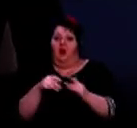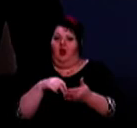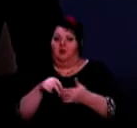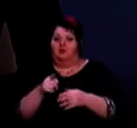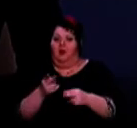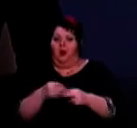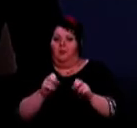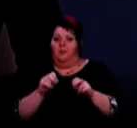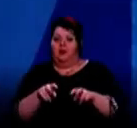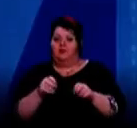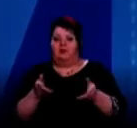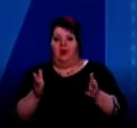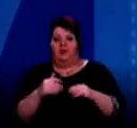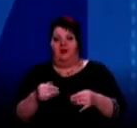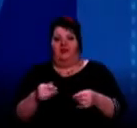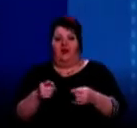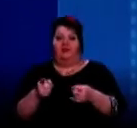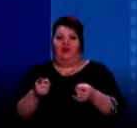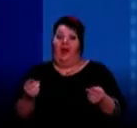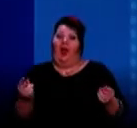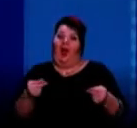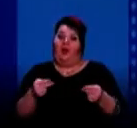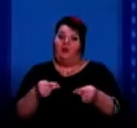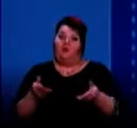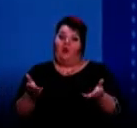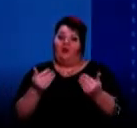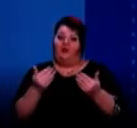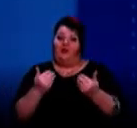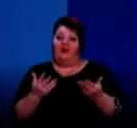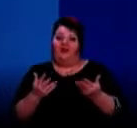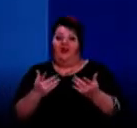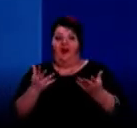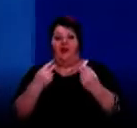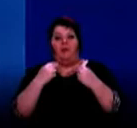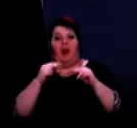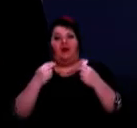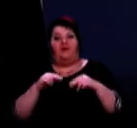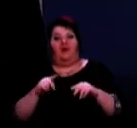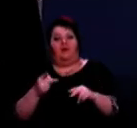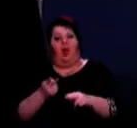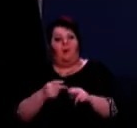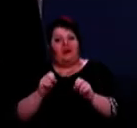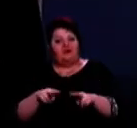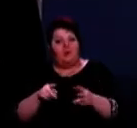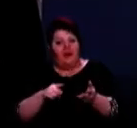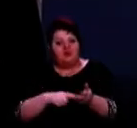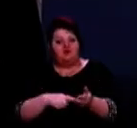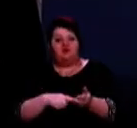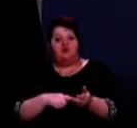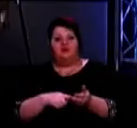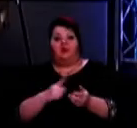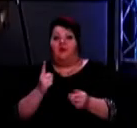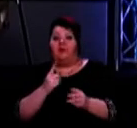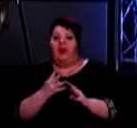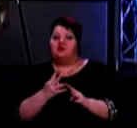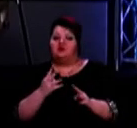карантину, давайте поагітуємо за онлайн-покупки. Які їх переваги, крім того, що це безпечно? В першу